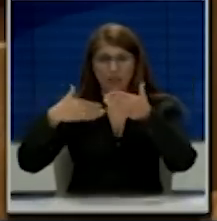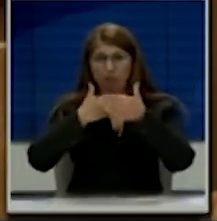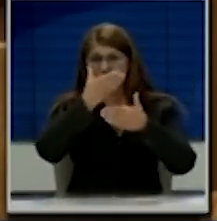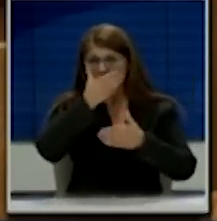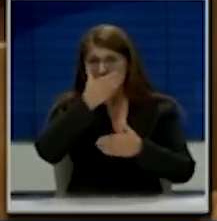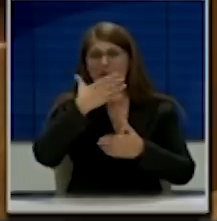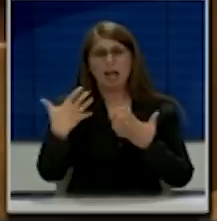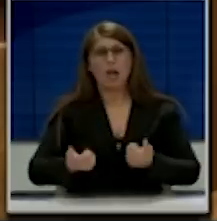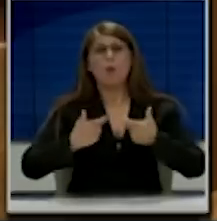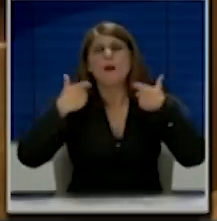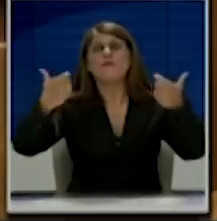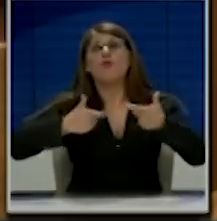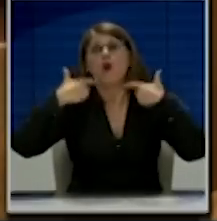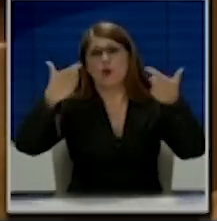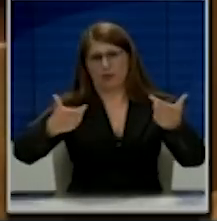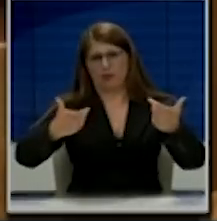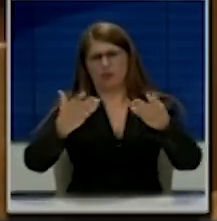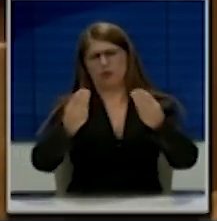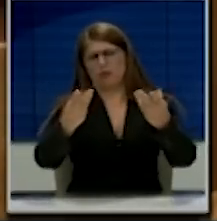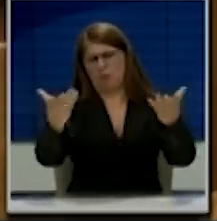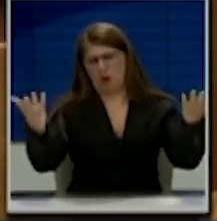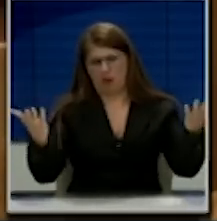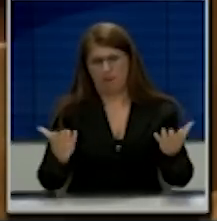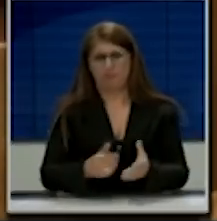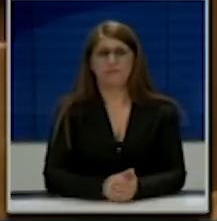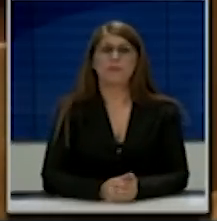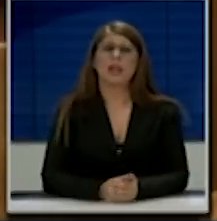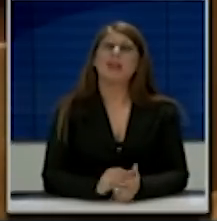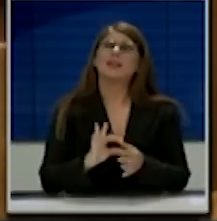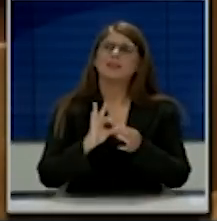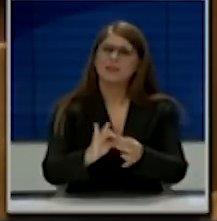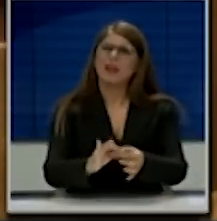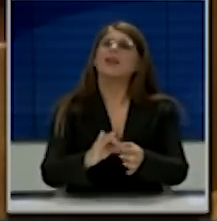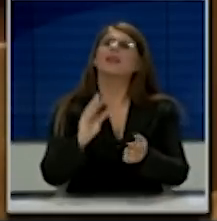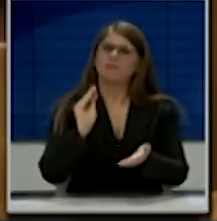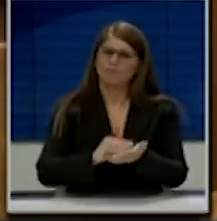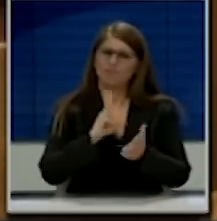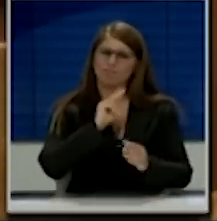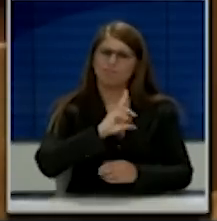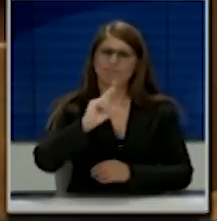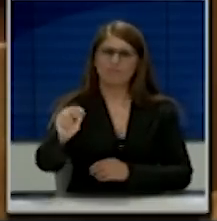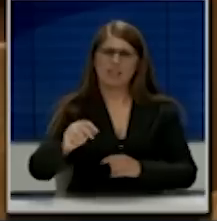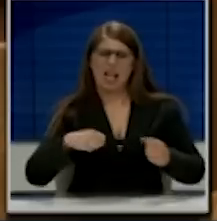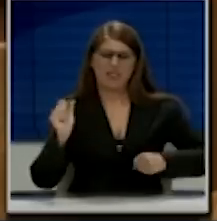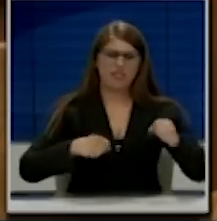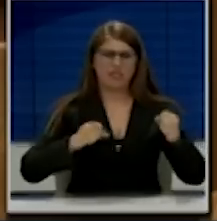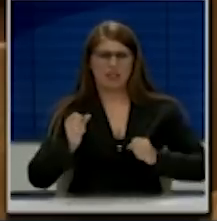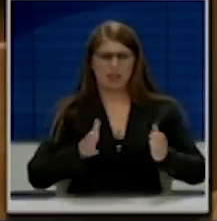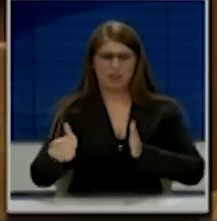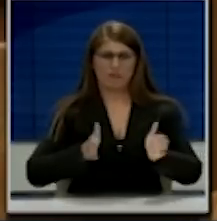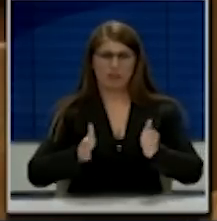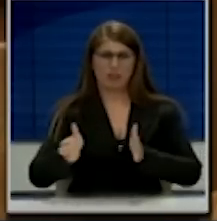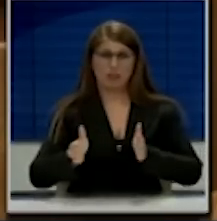φωνή» και τόσα άλλα. Συνεχίζεται όμως την ίδια αντιδραστική κατεύθυνση. Αν συνυπολογίσει κανείς και τα